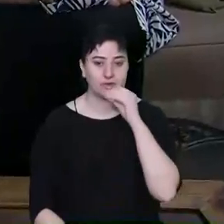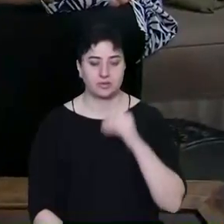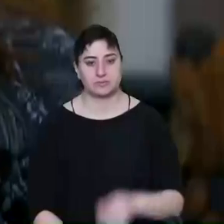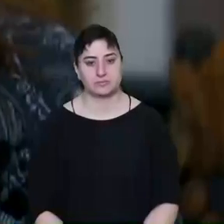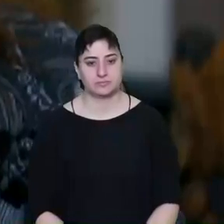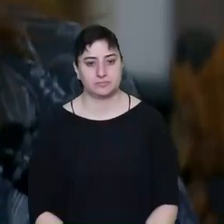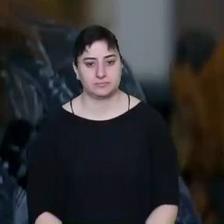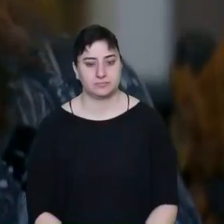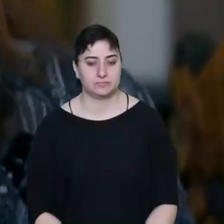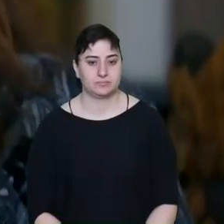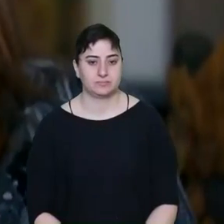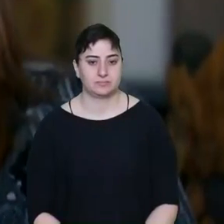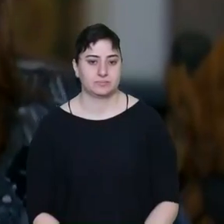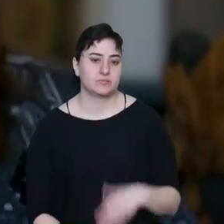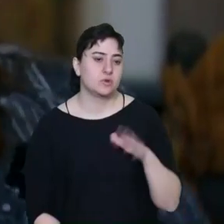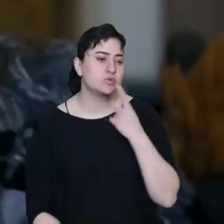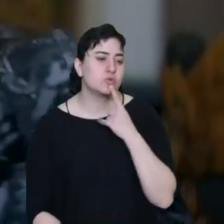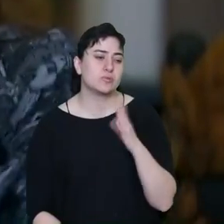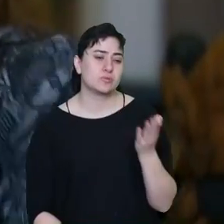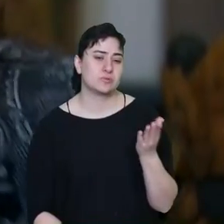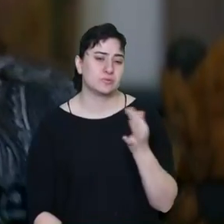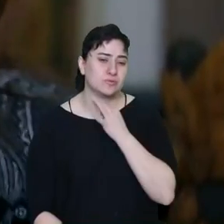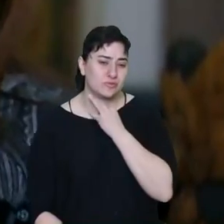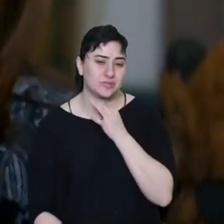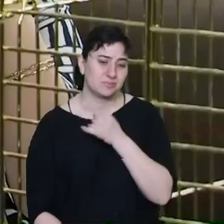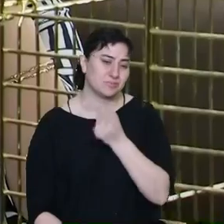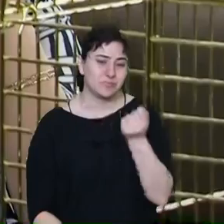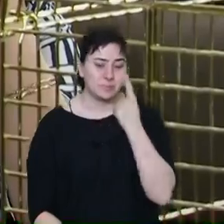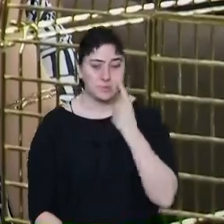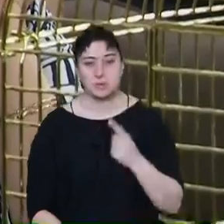Fener! Ay yok, söylemiyorum Rüyam. Hadi yavrum biraz sen